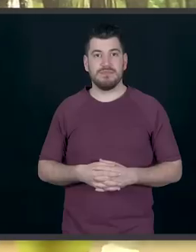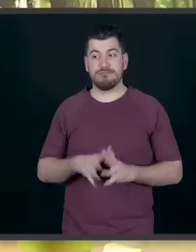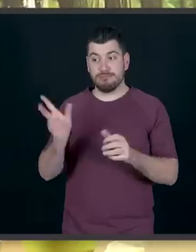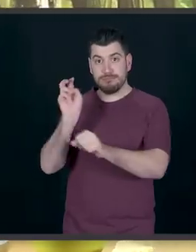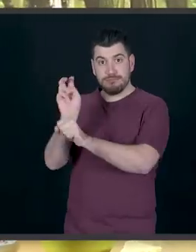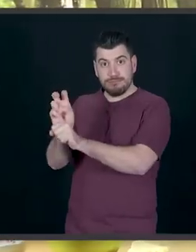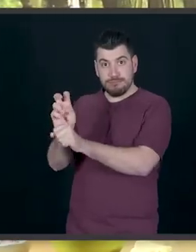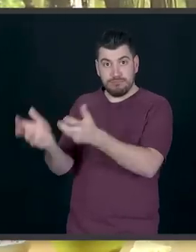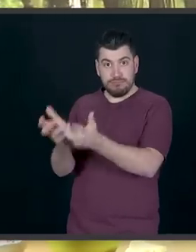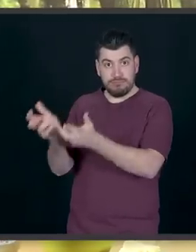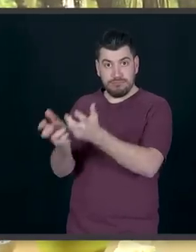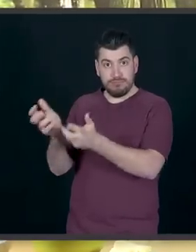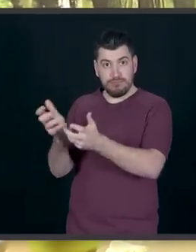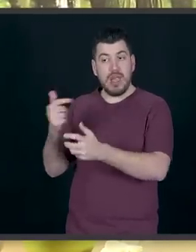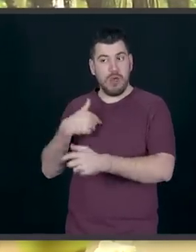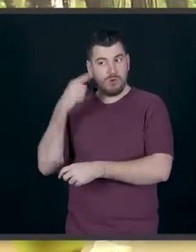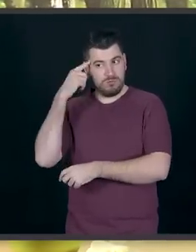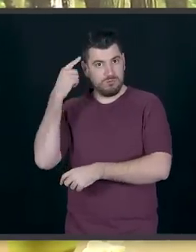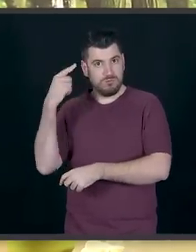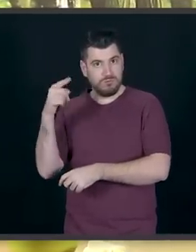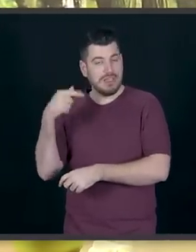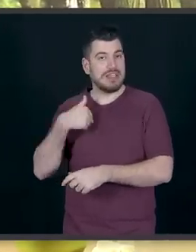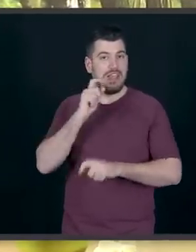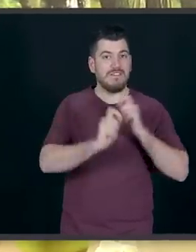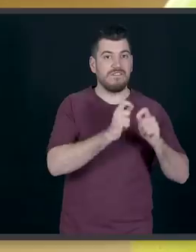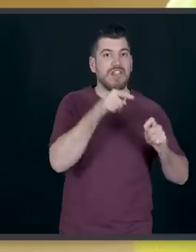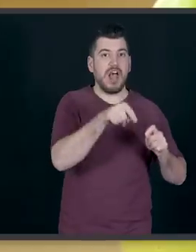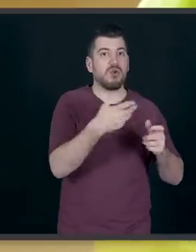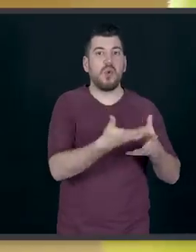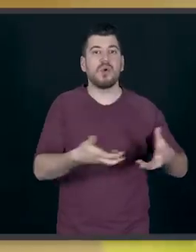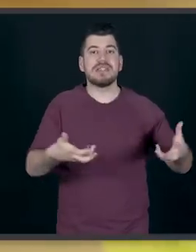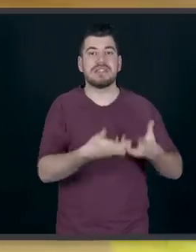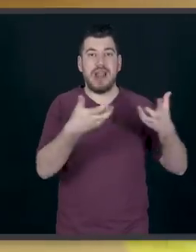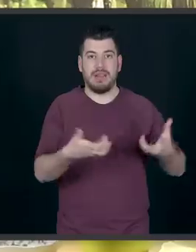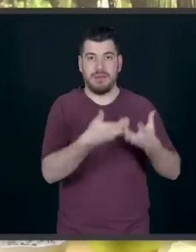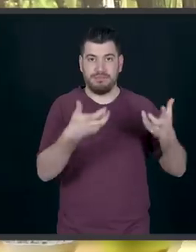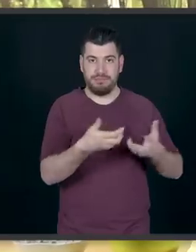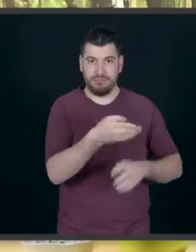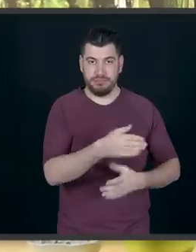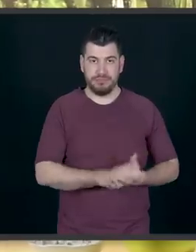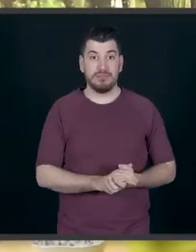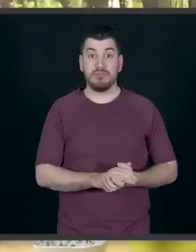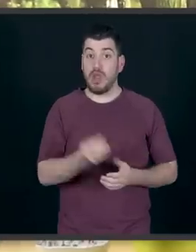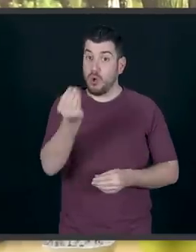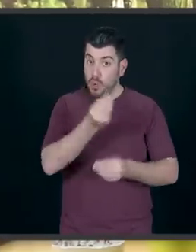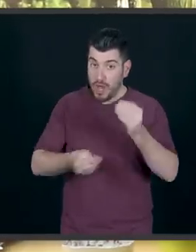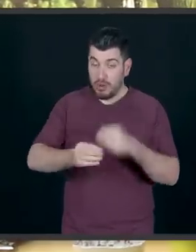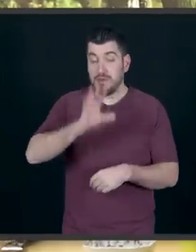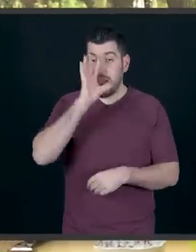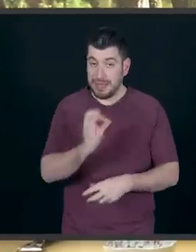όσο ώρα γίνονται τα κρουτών, έχω το νου εδώ, θα κάνω τη σαλάτα μου. Να ξέρετε ότι το καλύτερο,